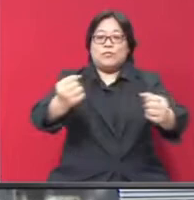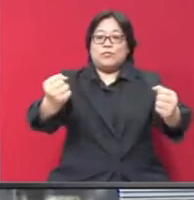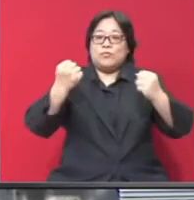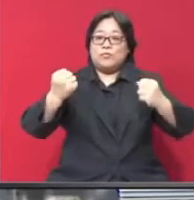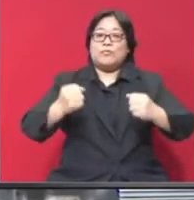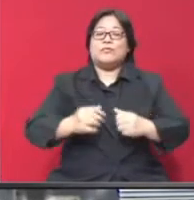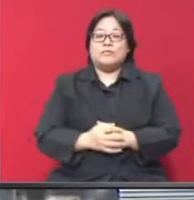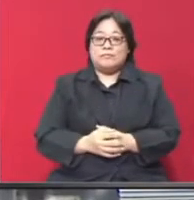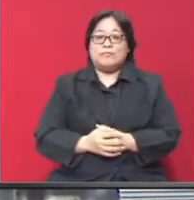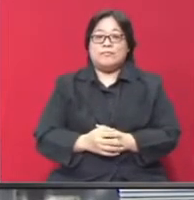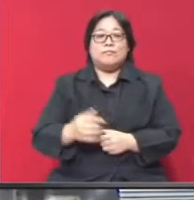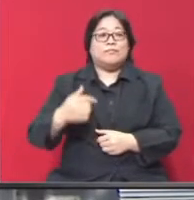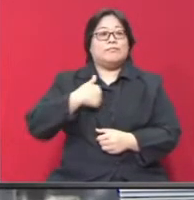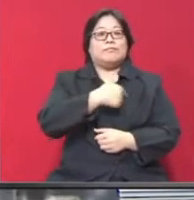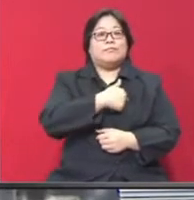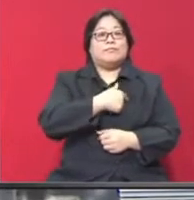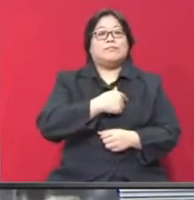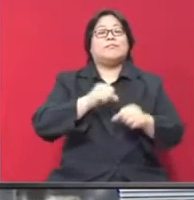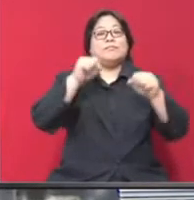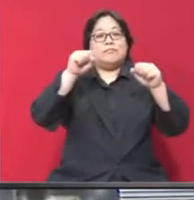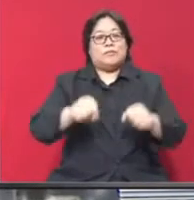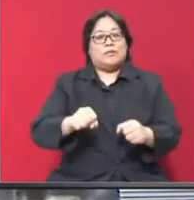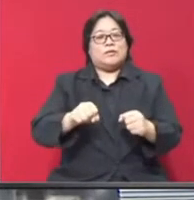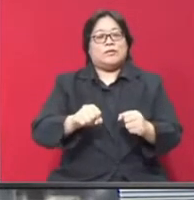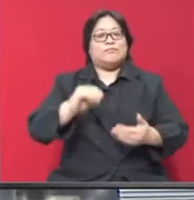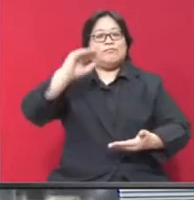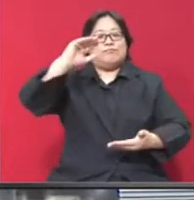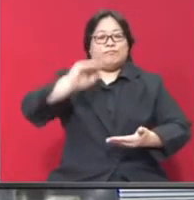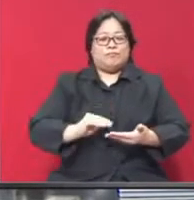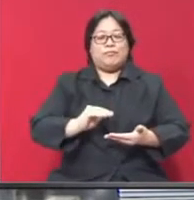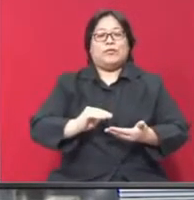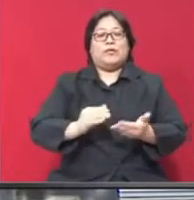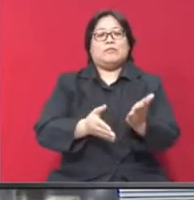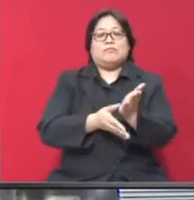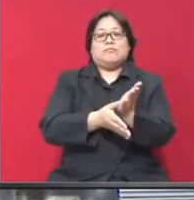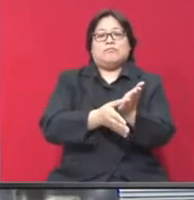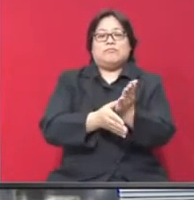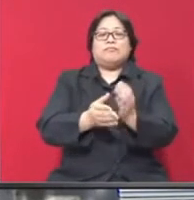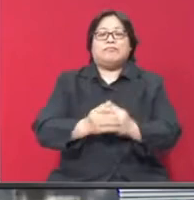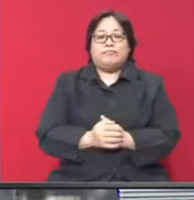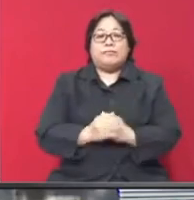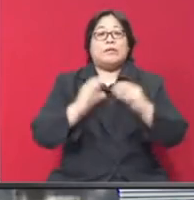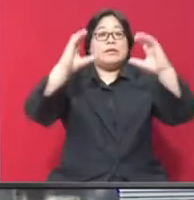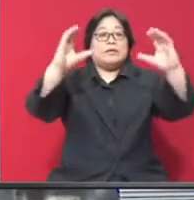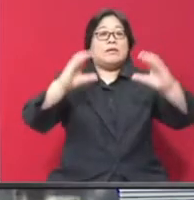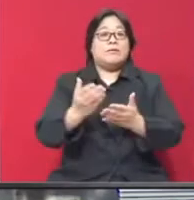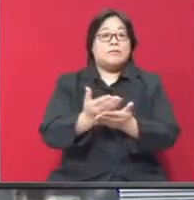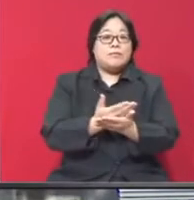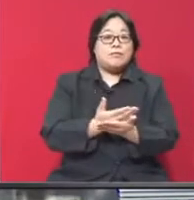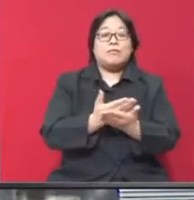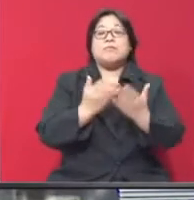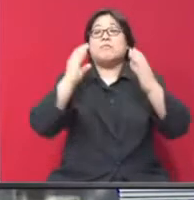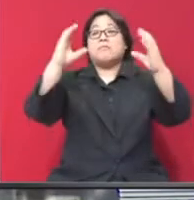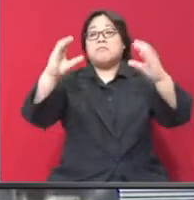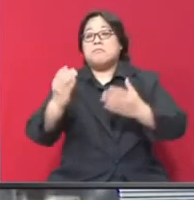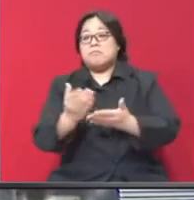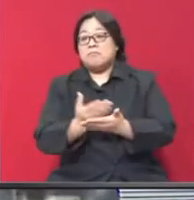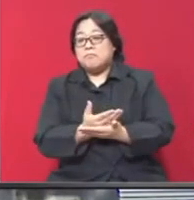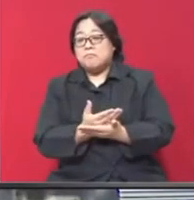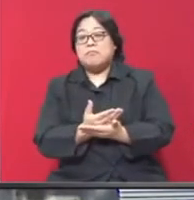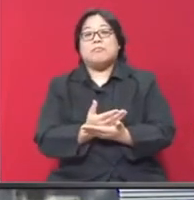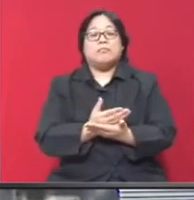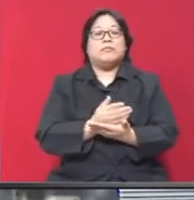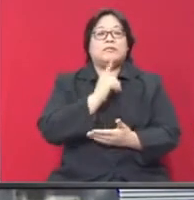lagi supaya kita dapat mengekang hak penagihan semula ini cara-cara yang baru tapi ada kita baru kita